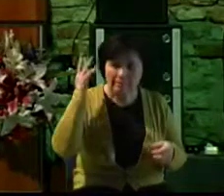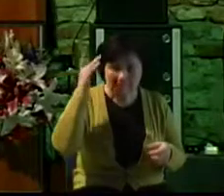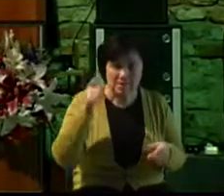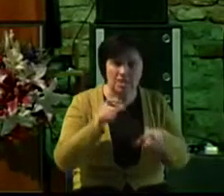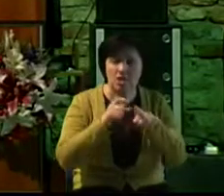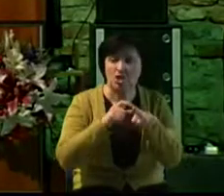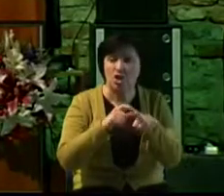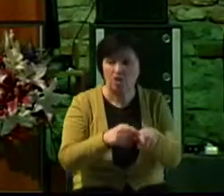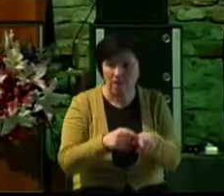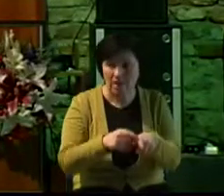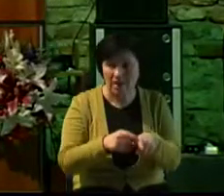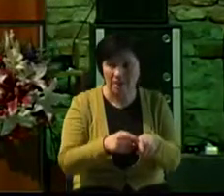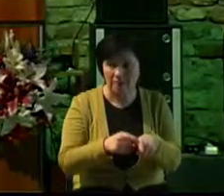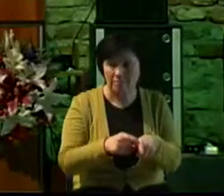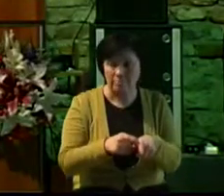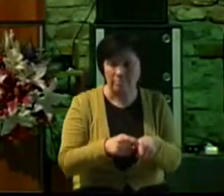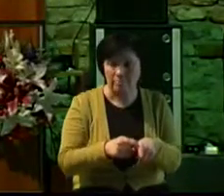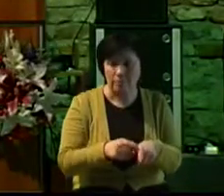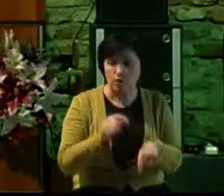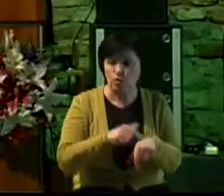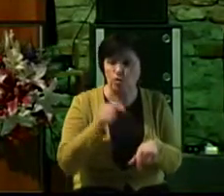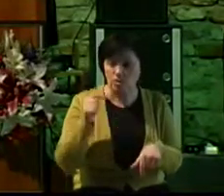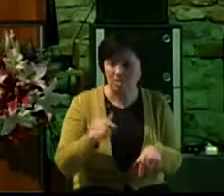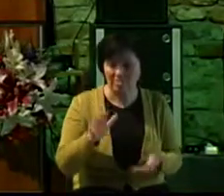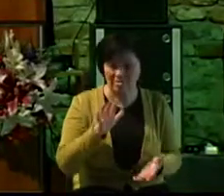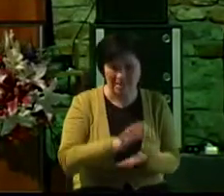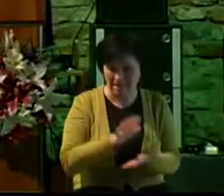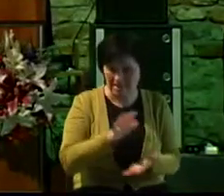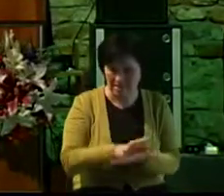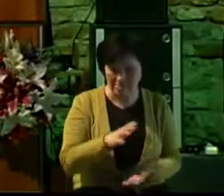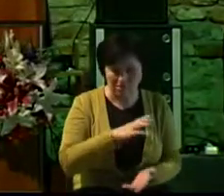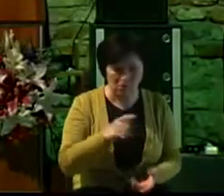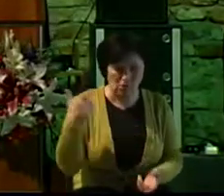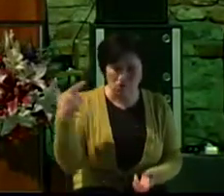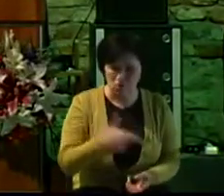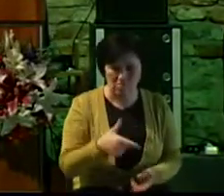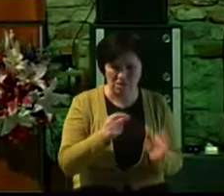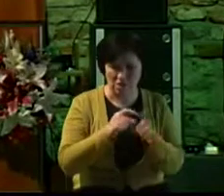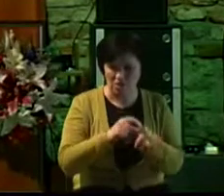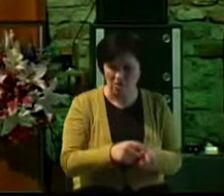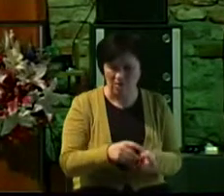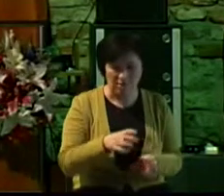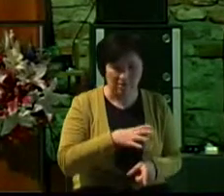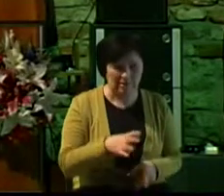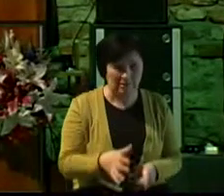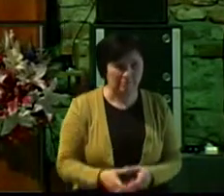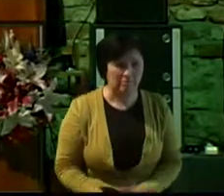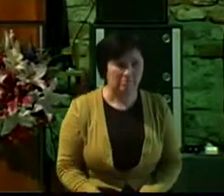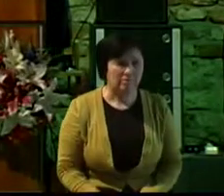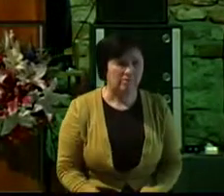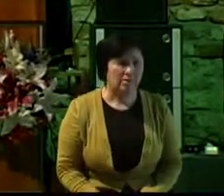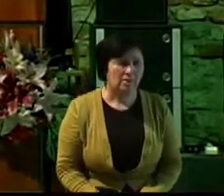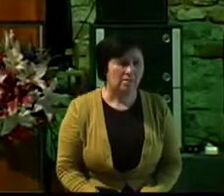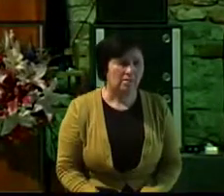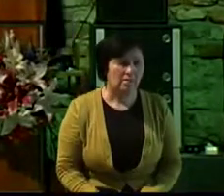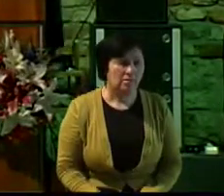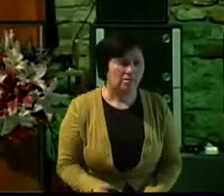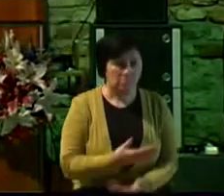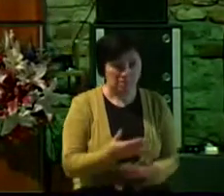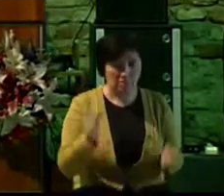эти слова, они являются, может быть, грязными, грубыми. Но, тем не менее,